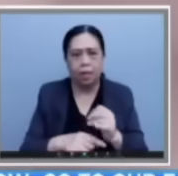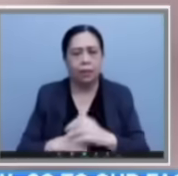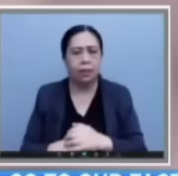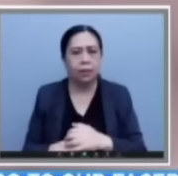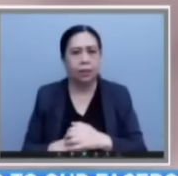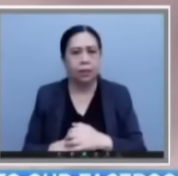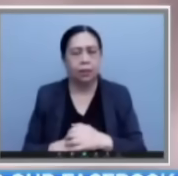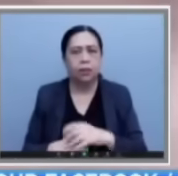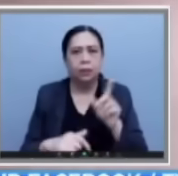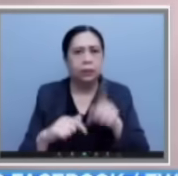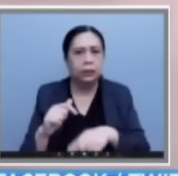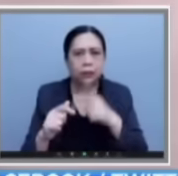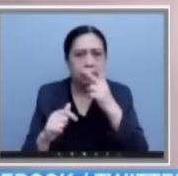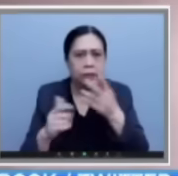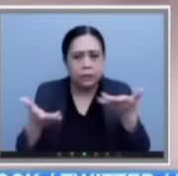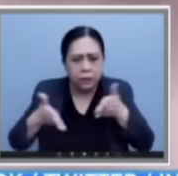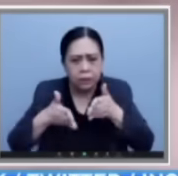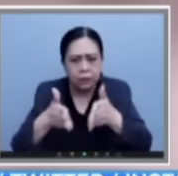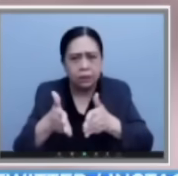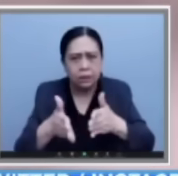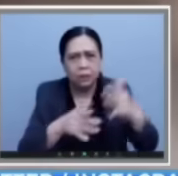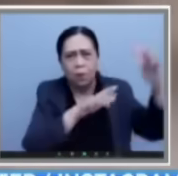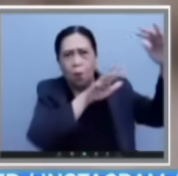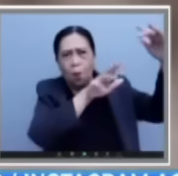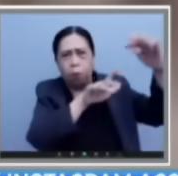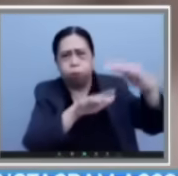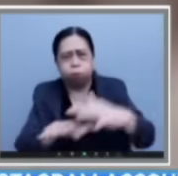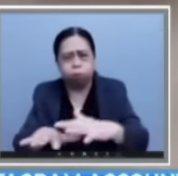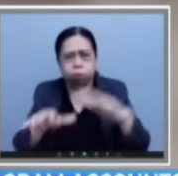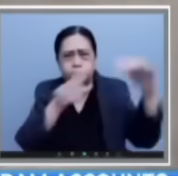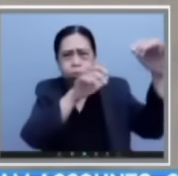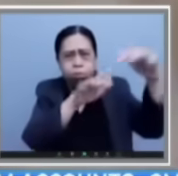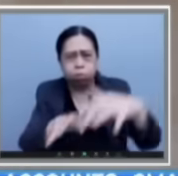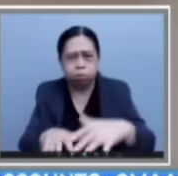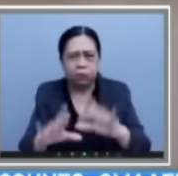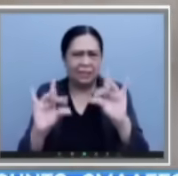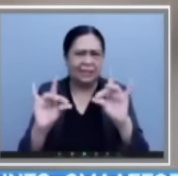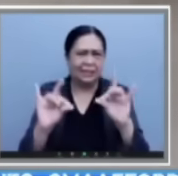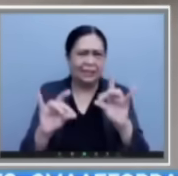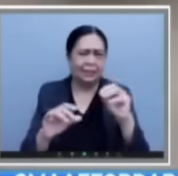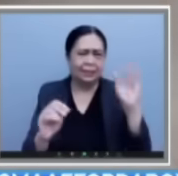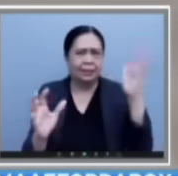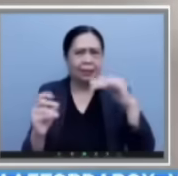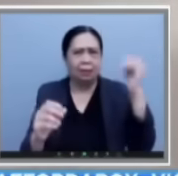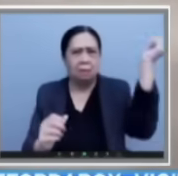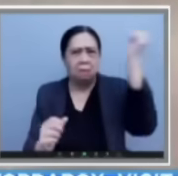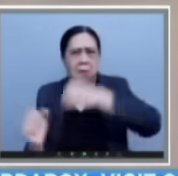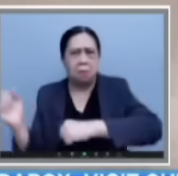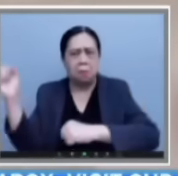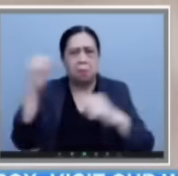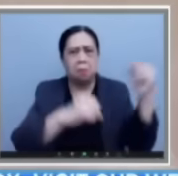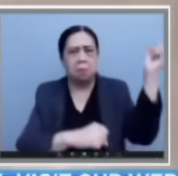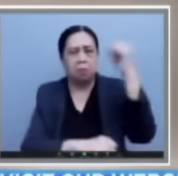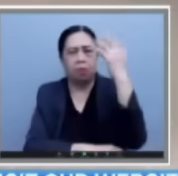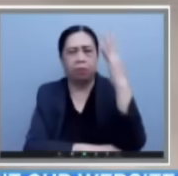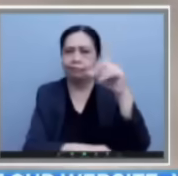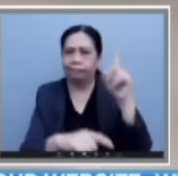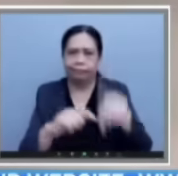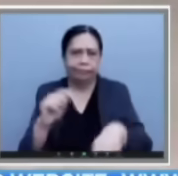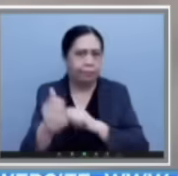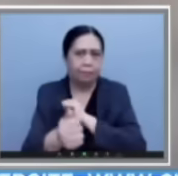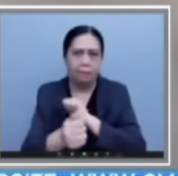nakita ang kalsada dahil sa gumuhong lupa makapal na putik at mga nabuwal na puno Hindi ito tuloy madaanan ng mga